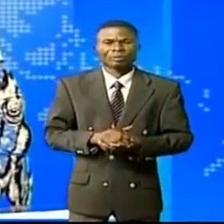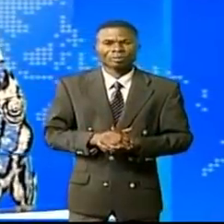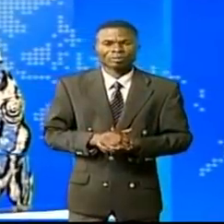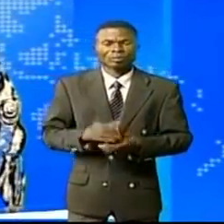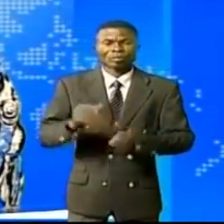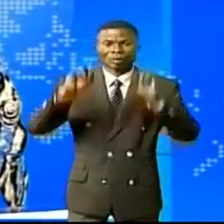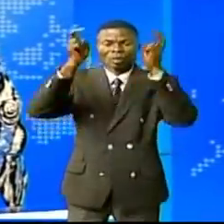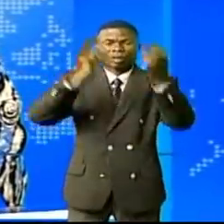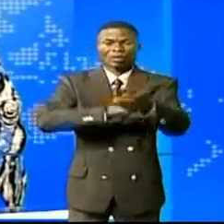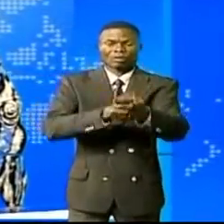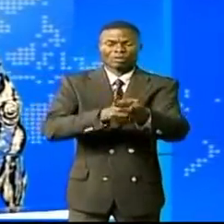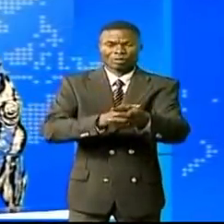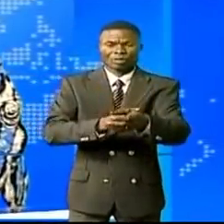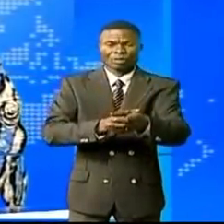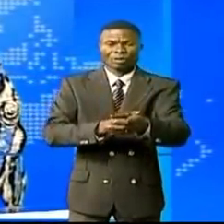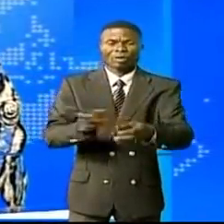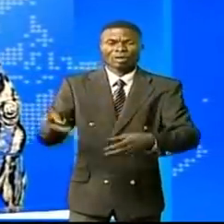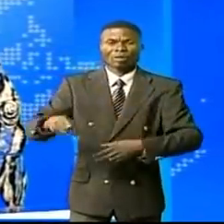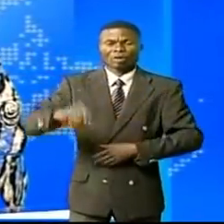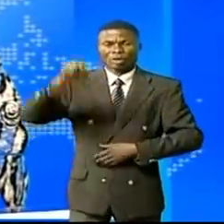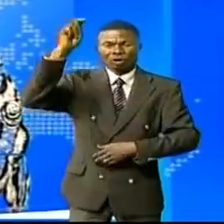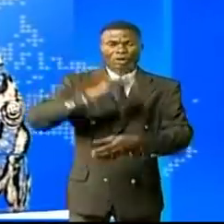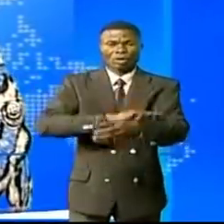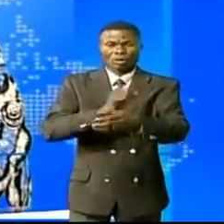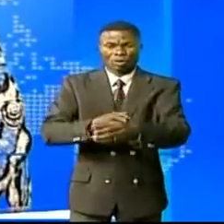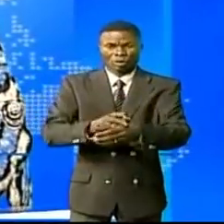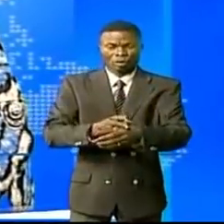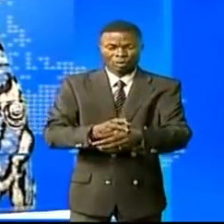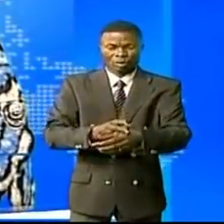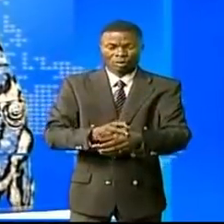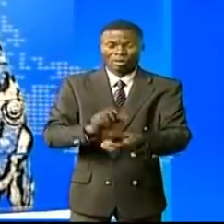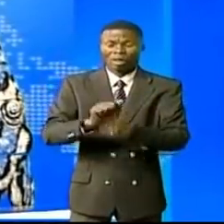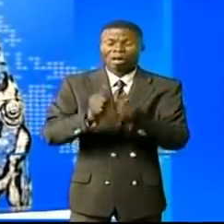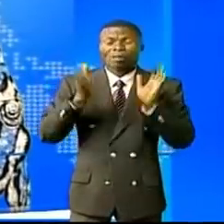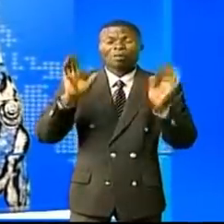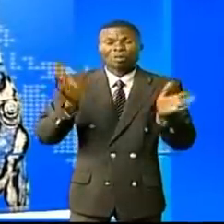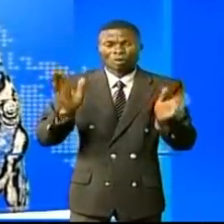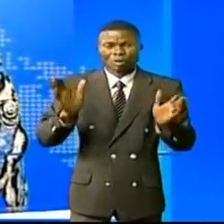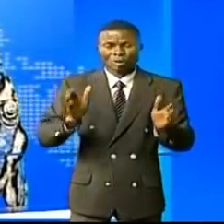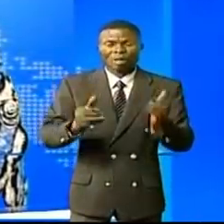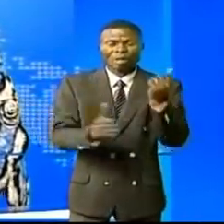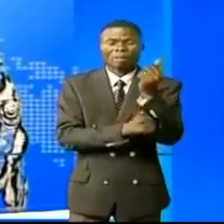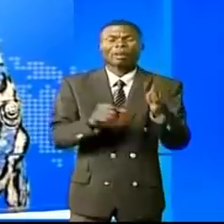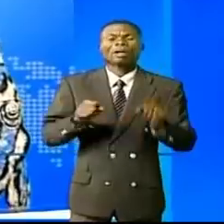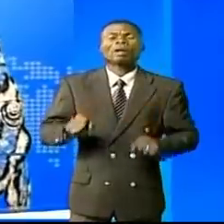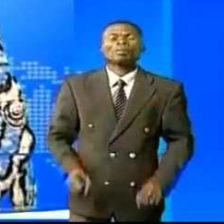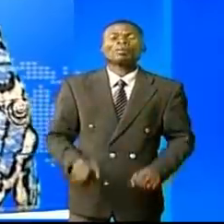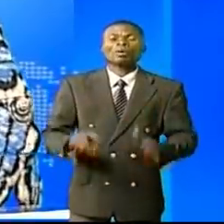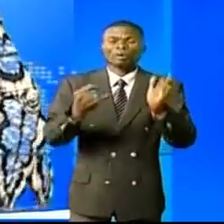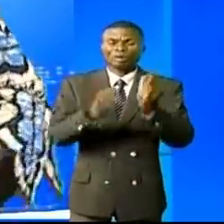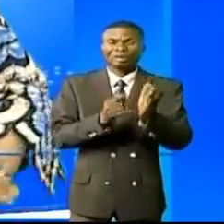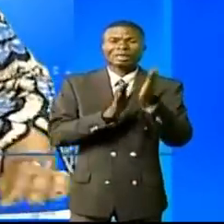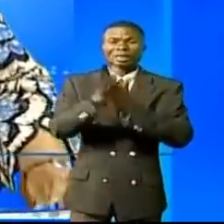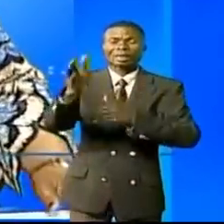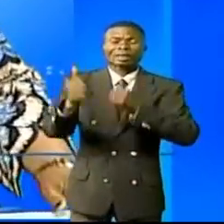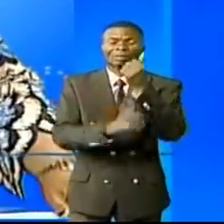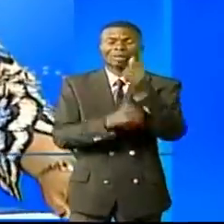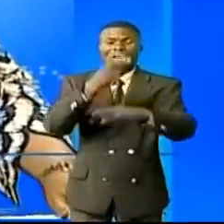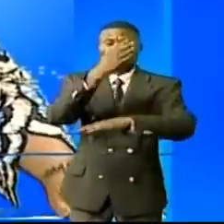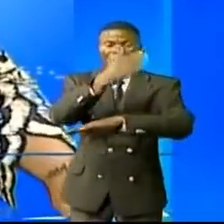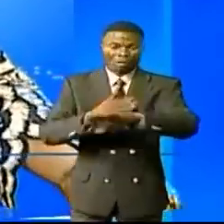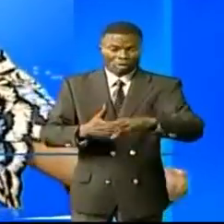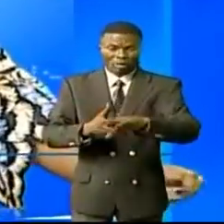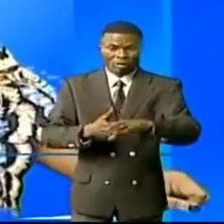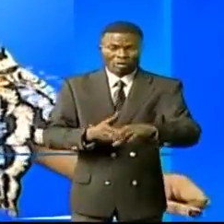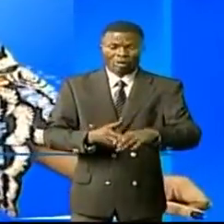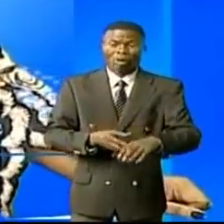Goma, chef-lieu de la province du Nord Kivu, s'est réveillé dans les mois total. 6 morts et 15 blessés, c'est le bilan provisoire de l'explosion